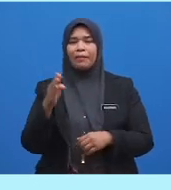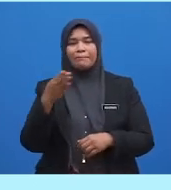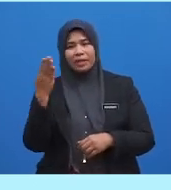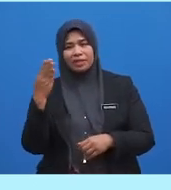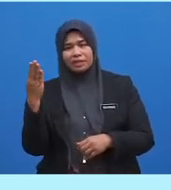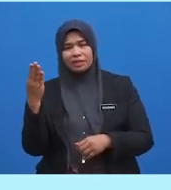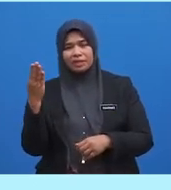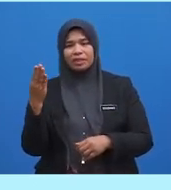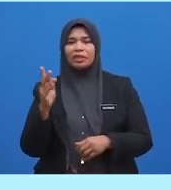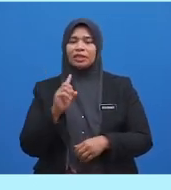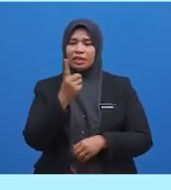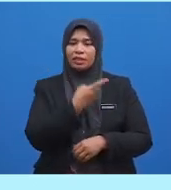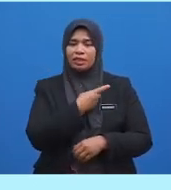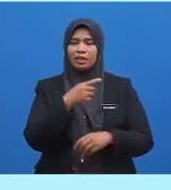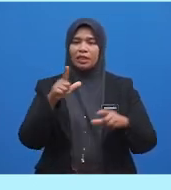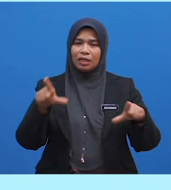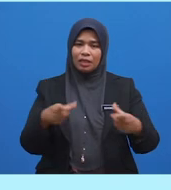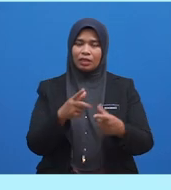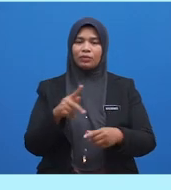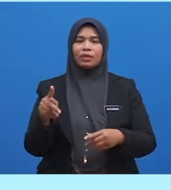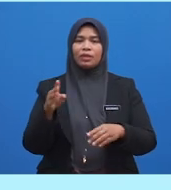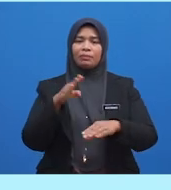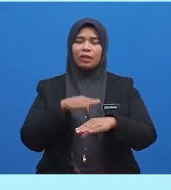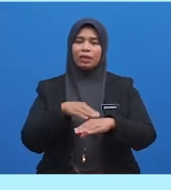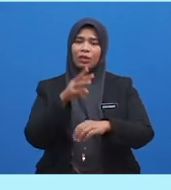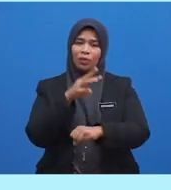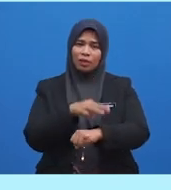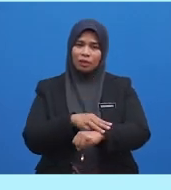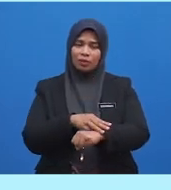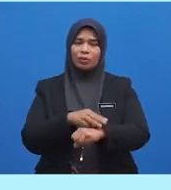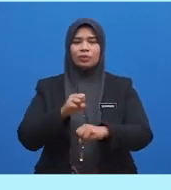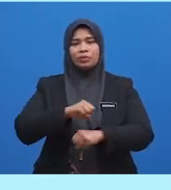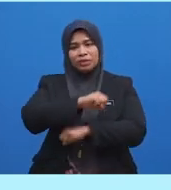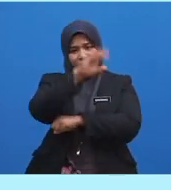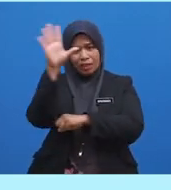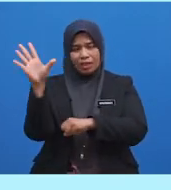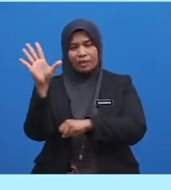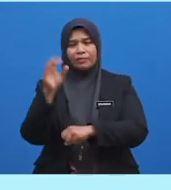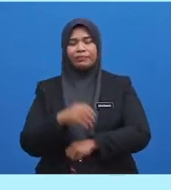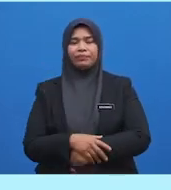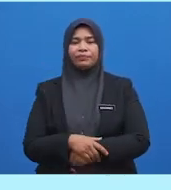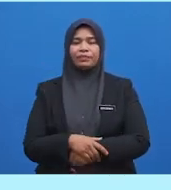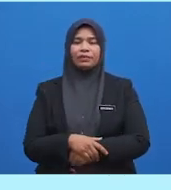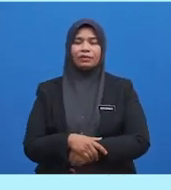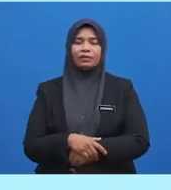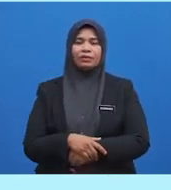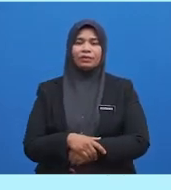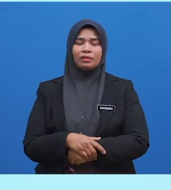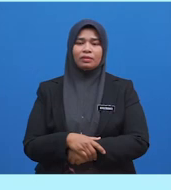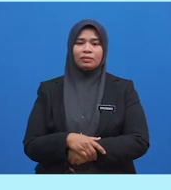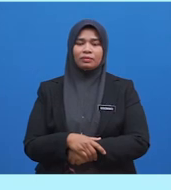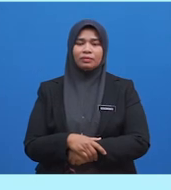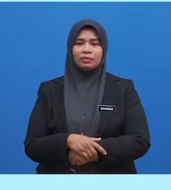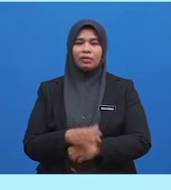biasanya kitalakukan pada waktu siang hai hai